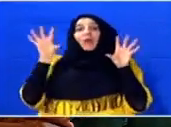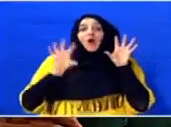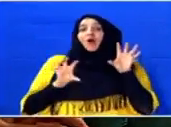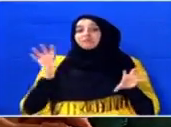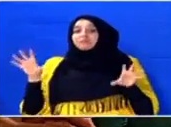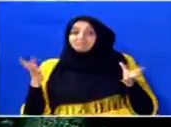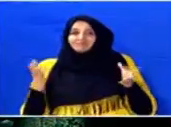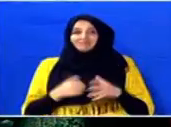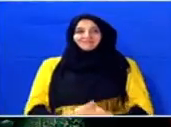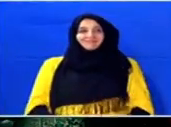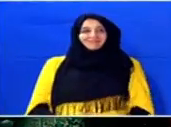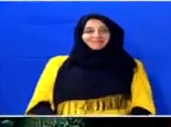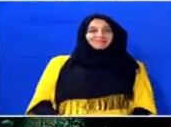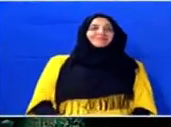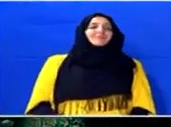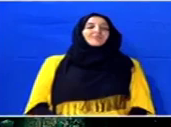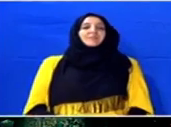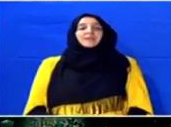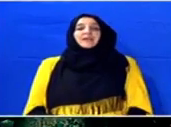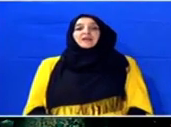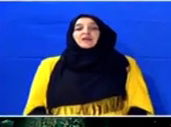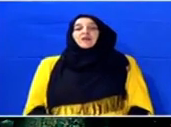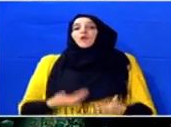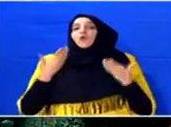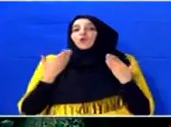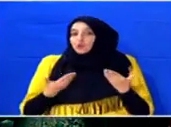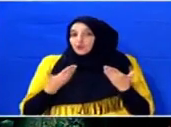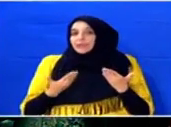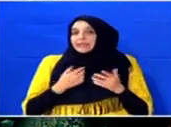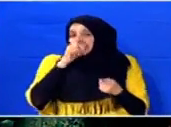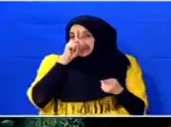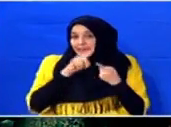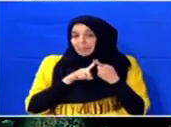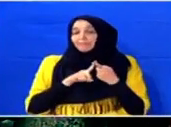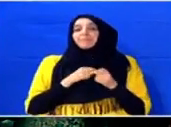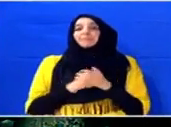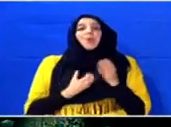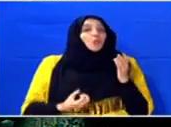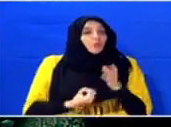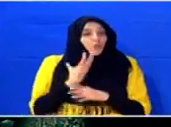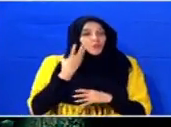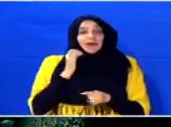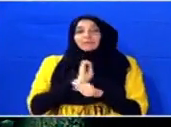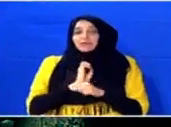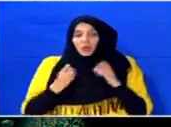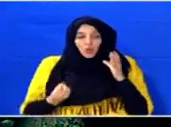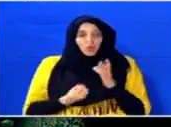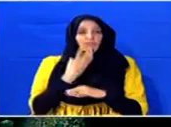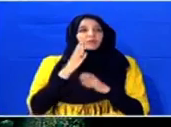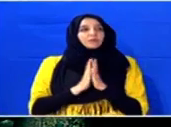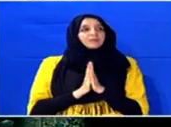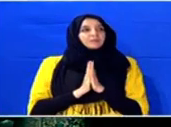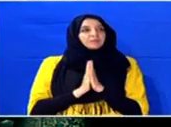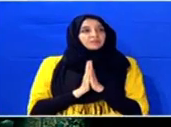اذا في هذه الحلقه نتواصل معكم من خلال حلقتين جديده بالنسبه لهذا